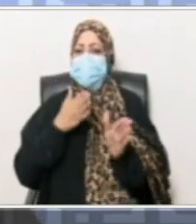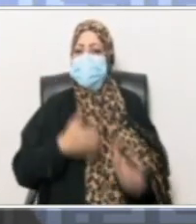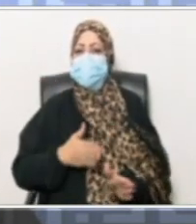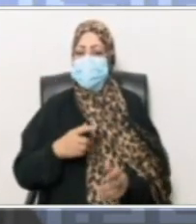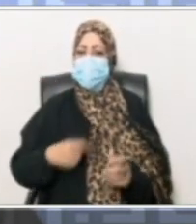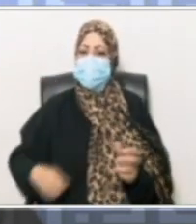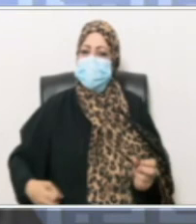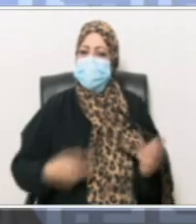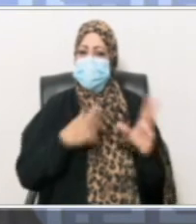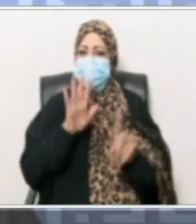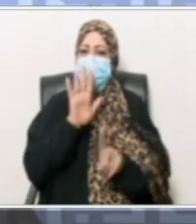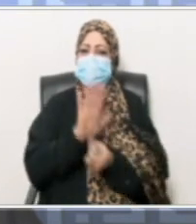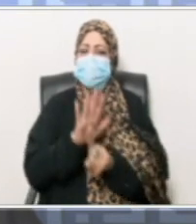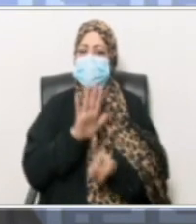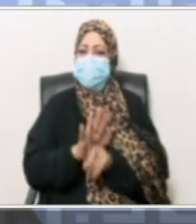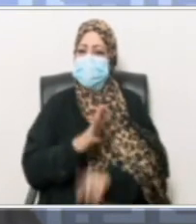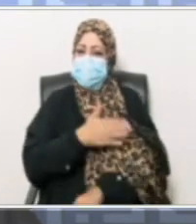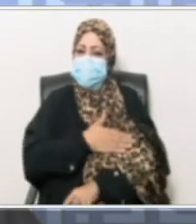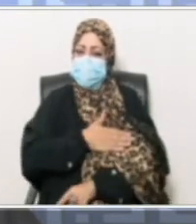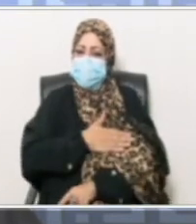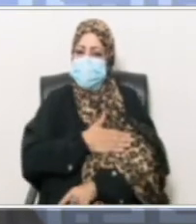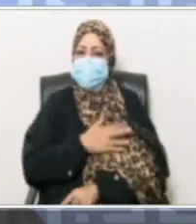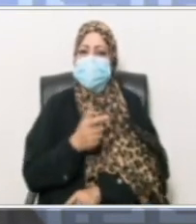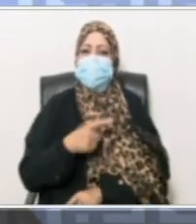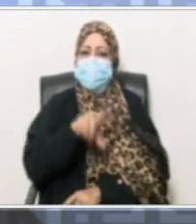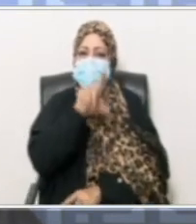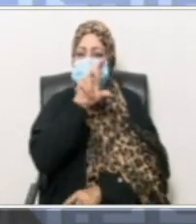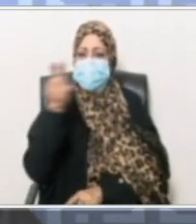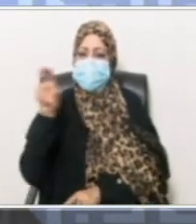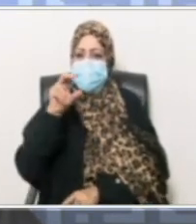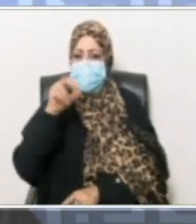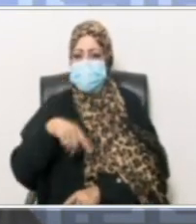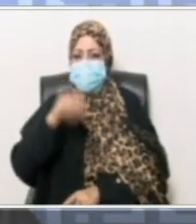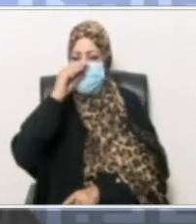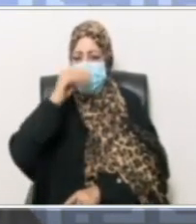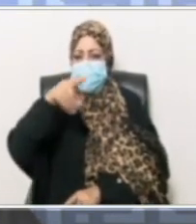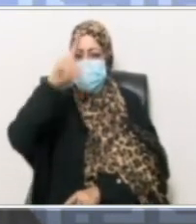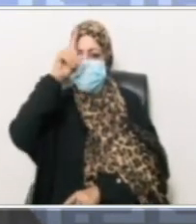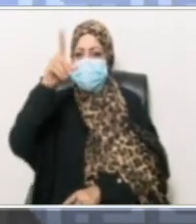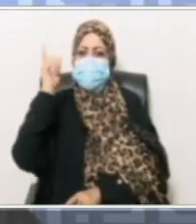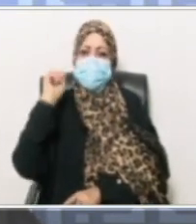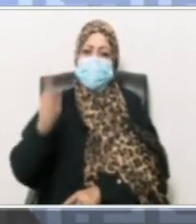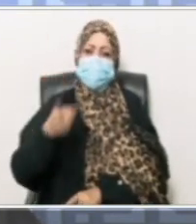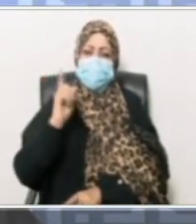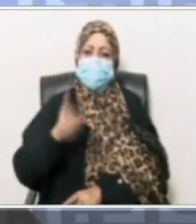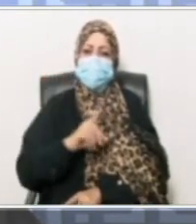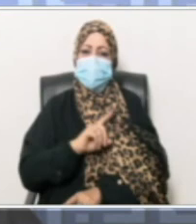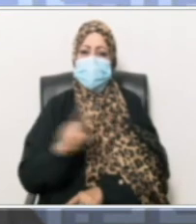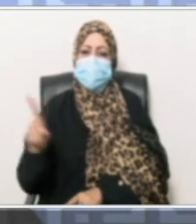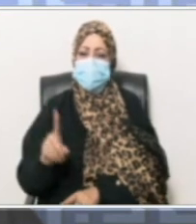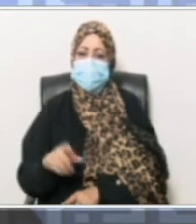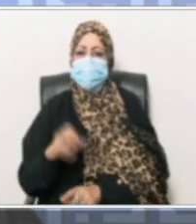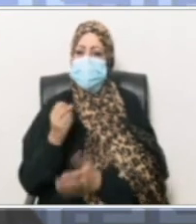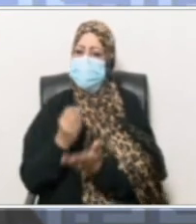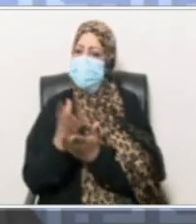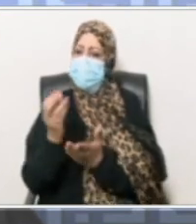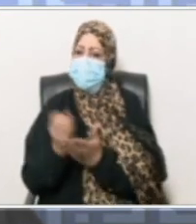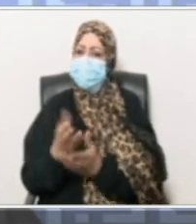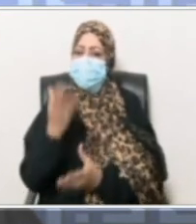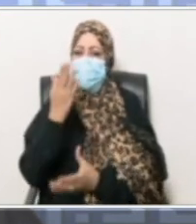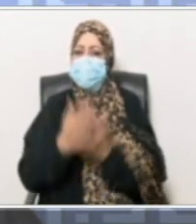الدين. لا نخشى في الله لومة لائم، علموا أولادكم من تكون بنغازي، بنغازي